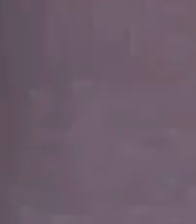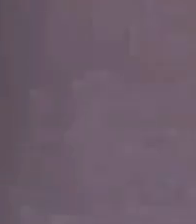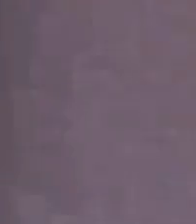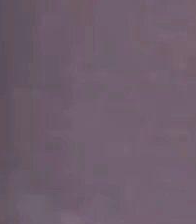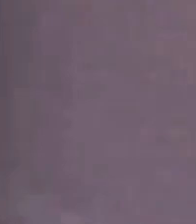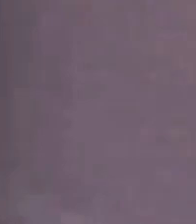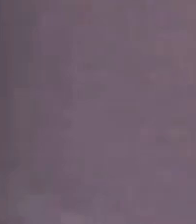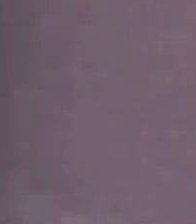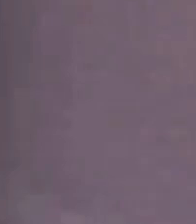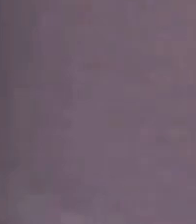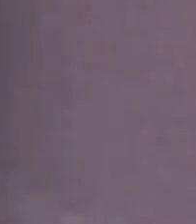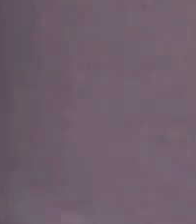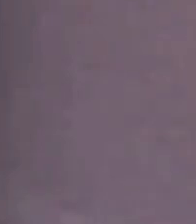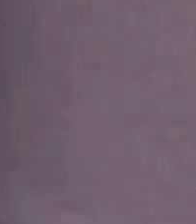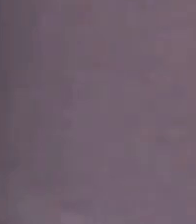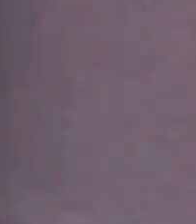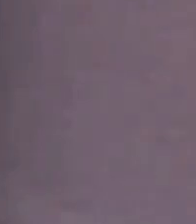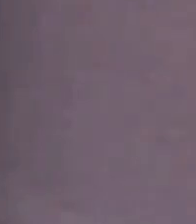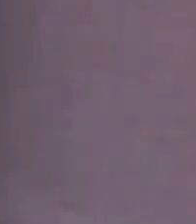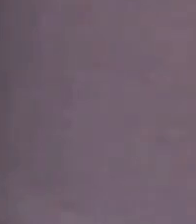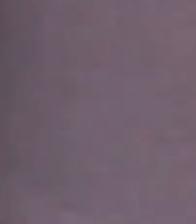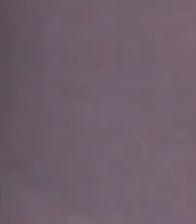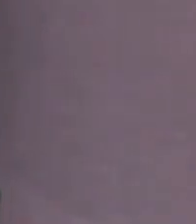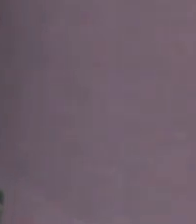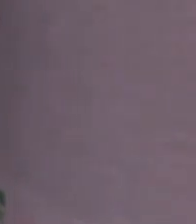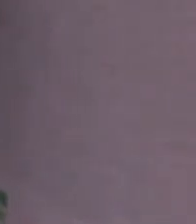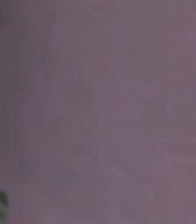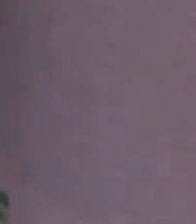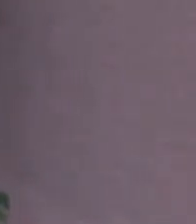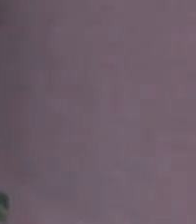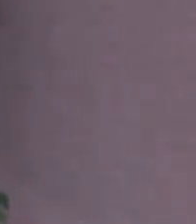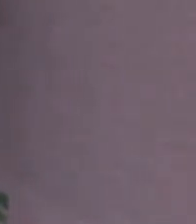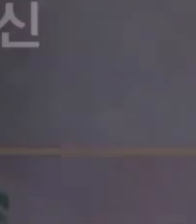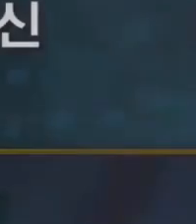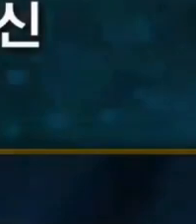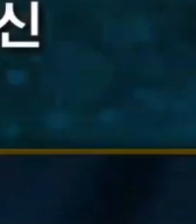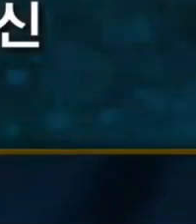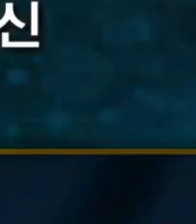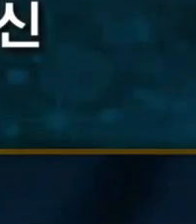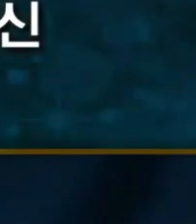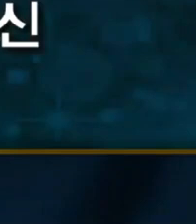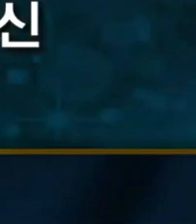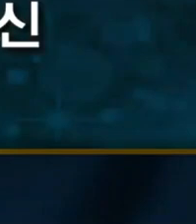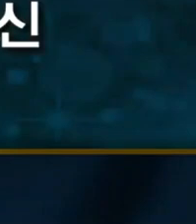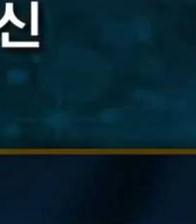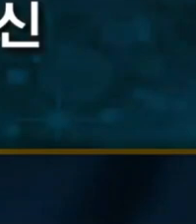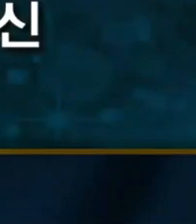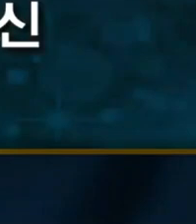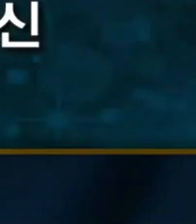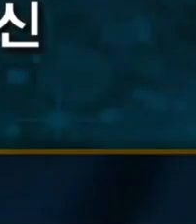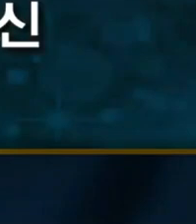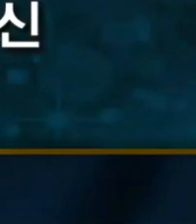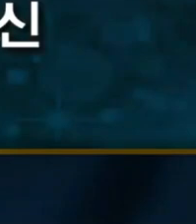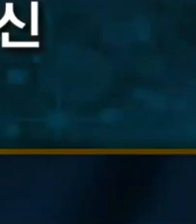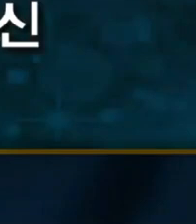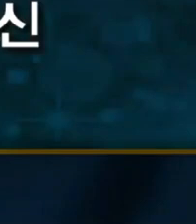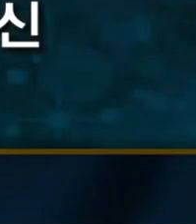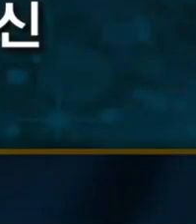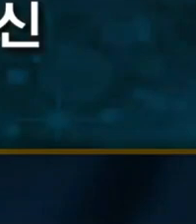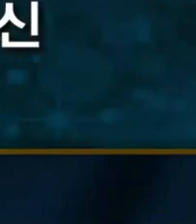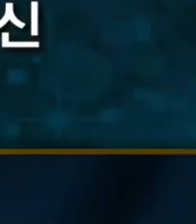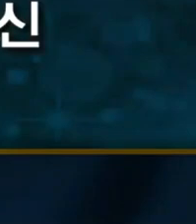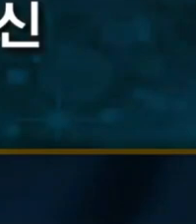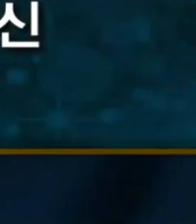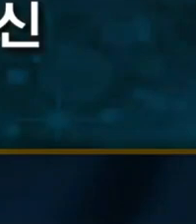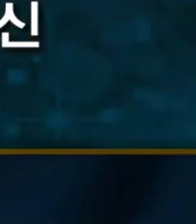오늘 은혜 받으실 말씀은 요한 1서 2장 1절 말씀입니다. 요한 1서 2장 1절 말씀을 다